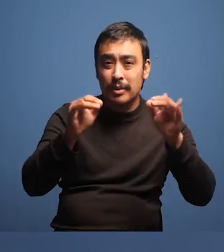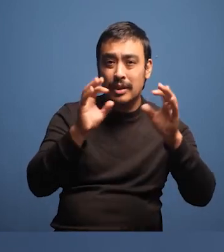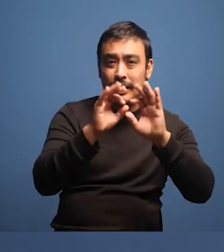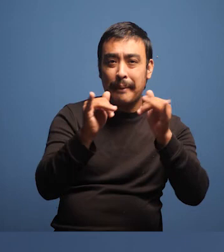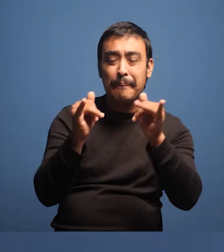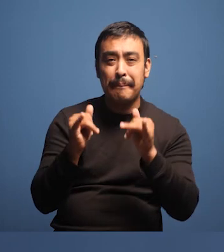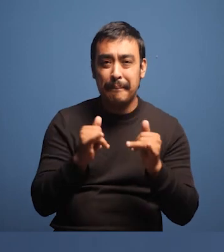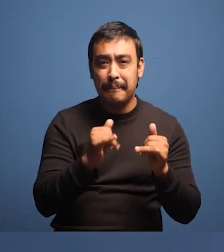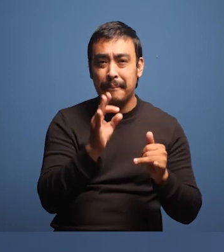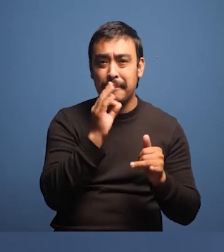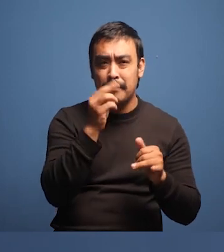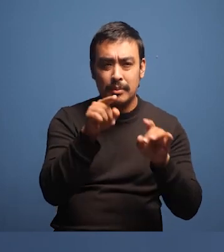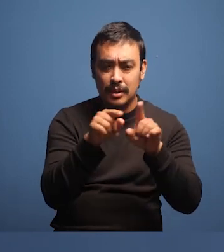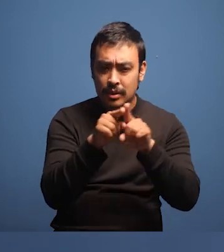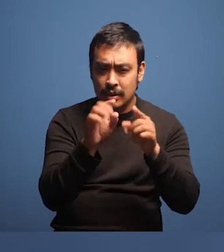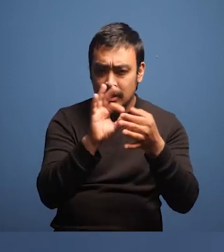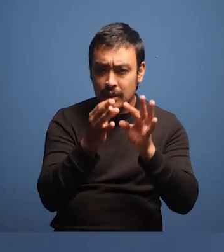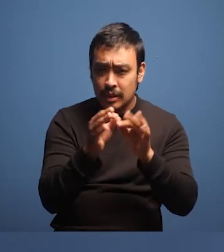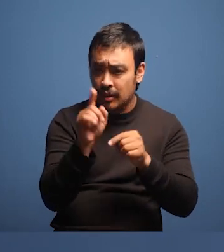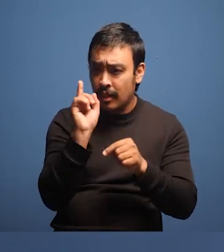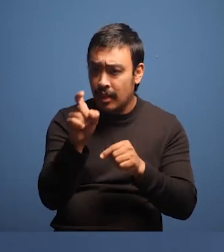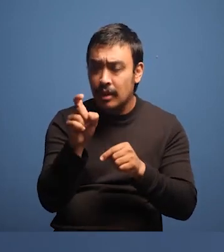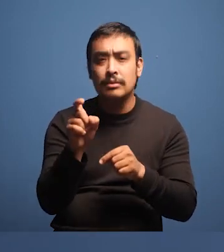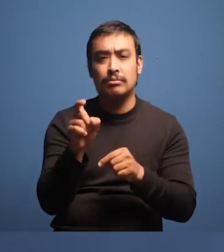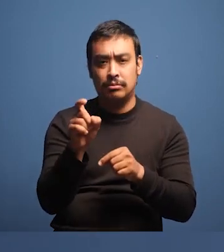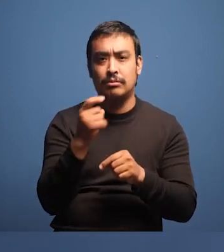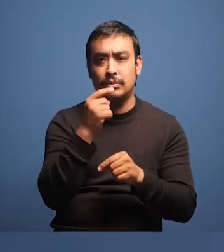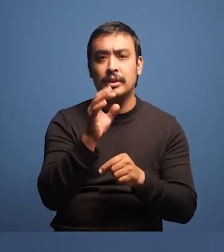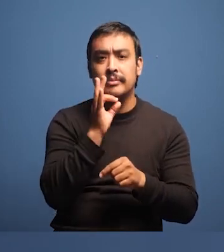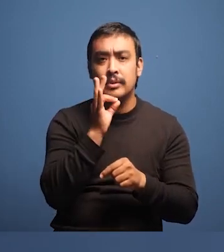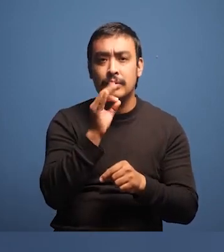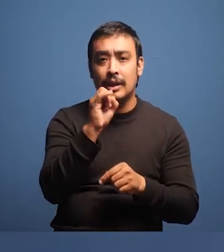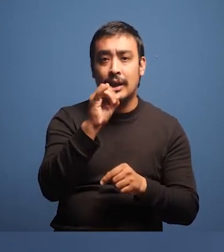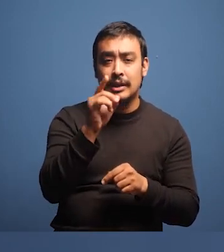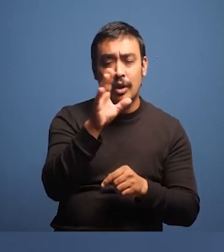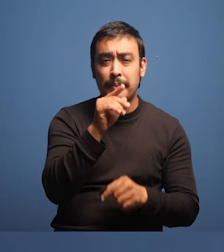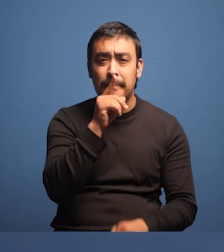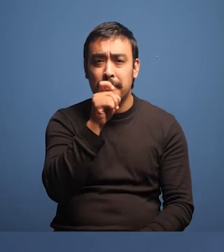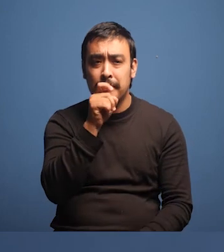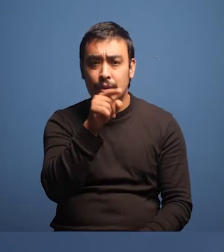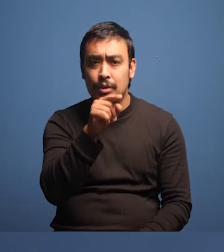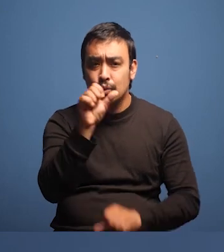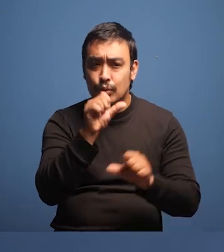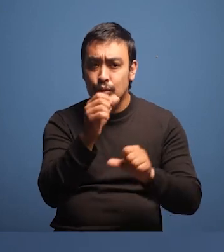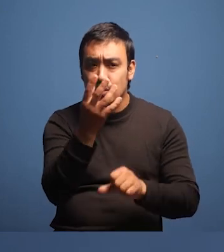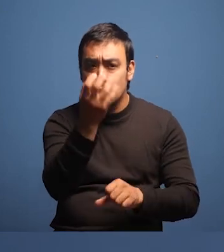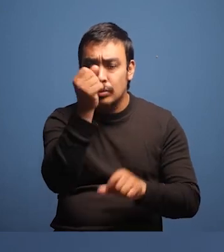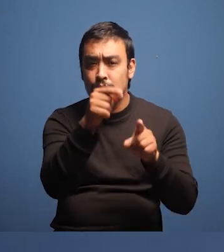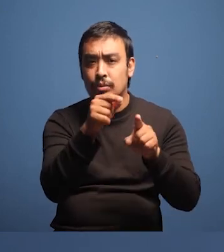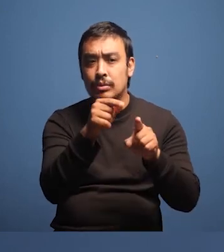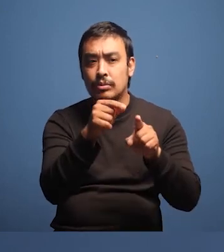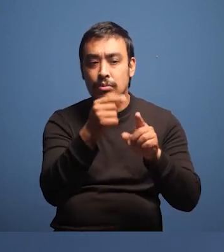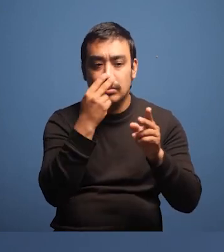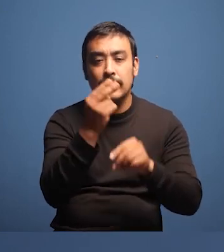क्या फेसबुकमा पनि। अनि त्यो लिङ्कमा तपाईँले एकचोटि क्लिक गर्नु भएपछि चाहिँ तपाईँको फेसबुक आइडीदेखि लिएर पासवर्ड सबै त्यो जो चाहिँ वनर हो उसमा चाहिँ रिभिल हुन्छ क्या।